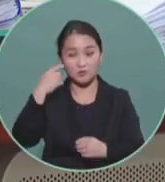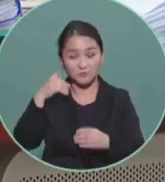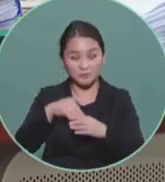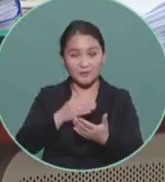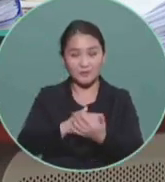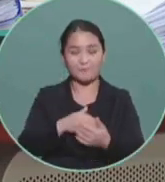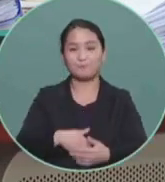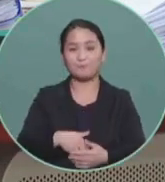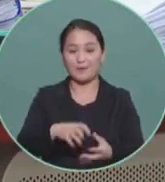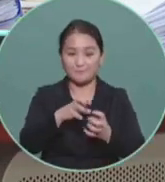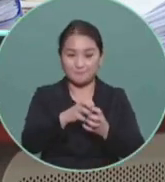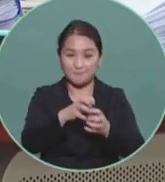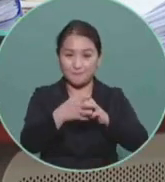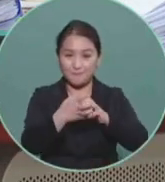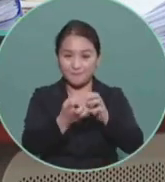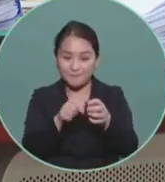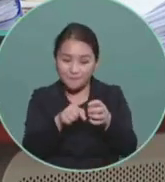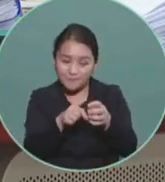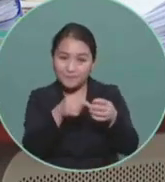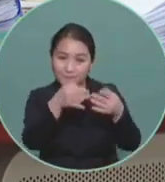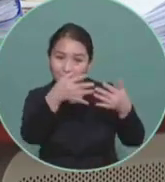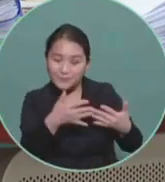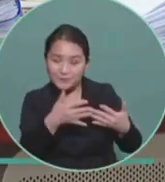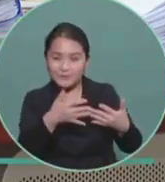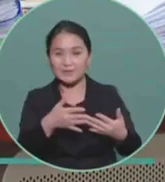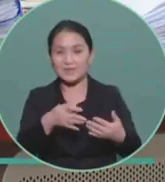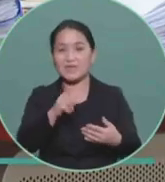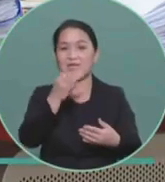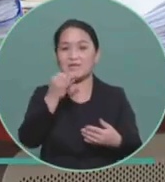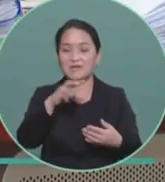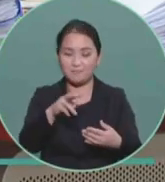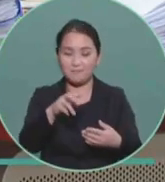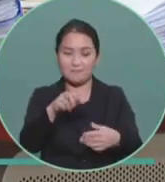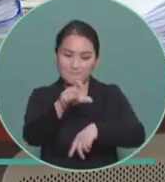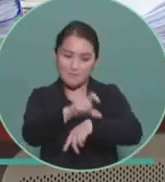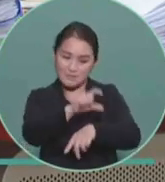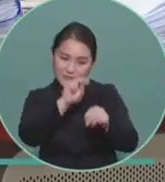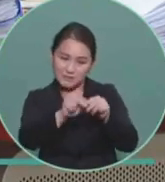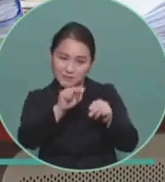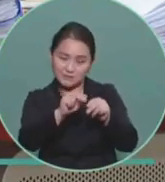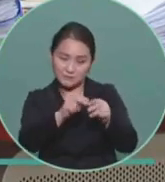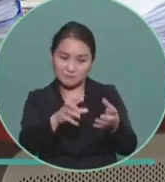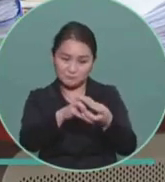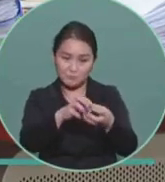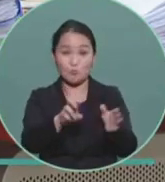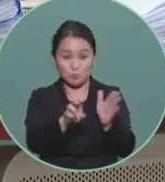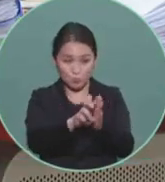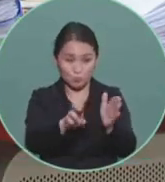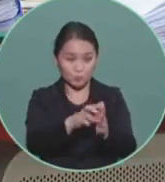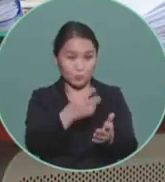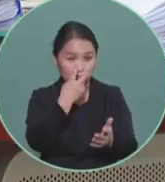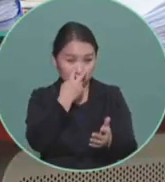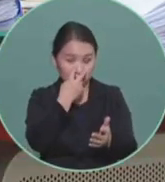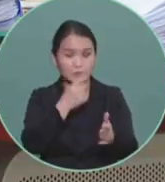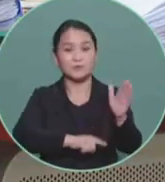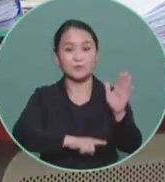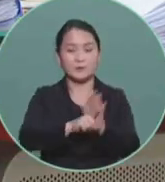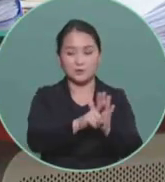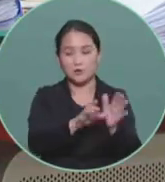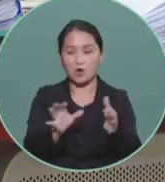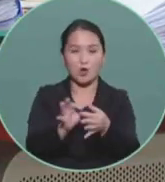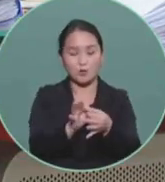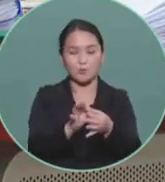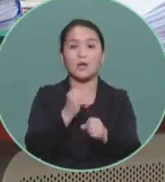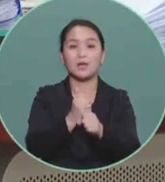тухайн барьцалтуулагчийг бол одоо хими мэргэжлийн хяналтын лабораторио шалгаад үнэхээр боломжтой юм байна гэж үзээд эхнээс нь